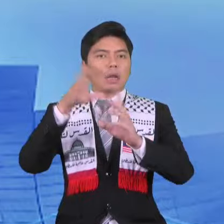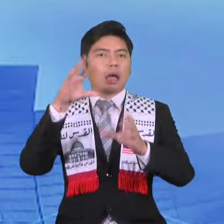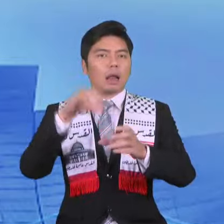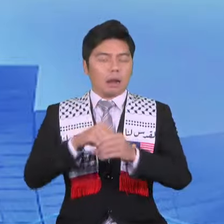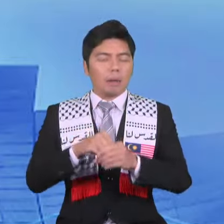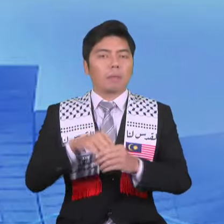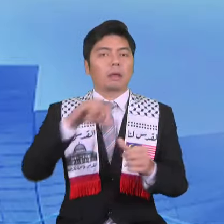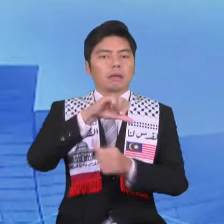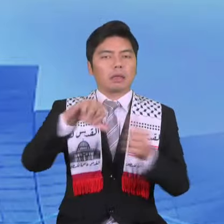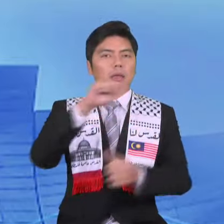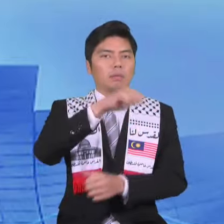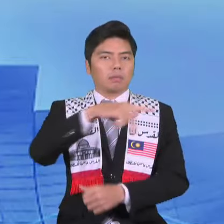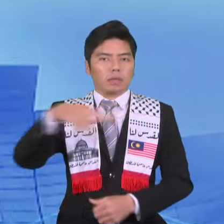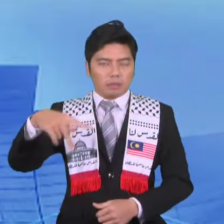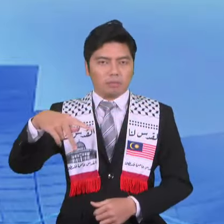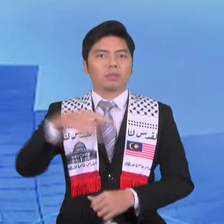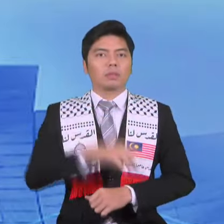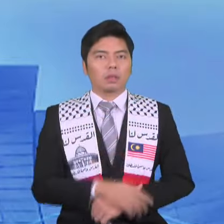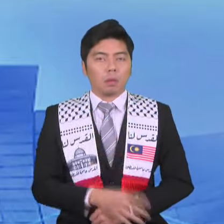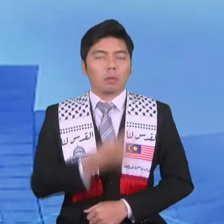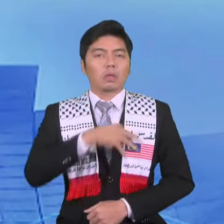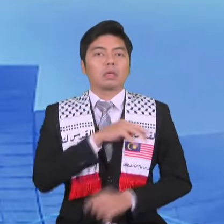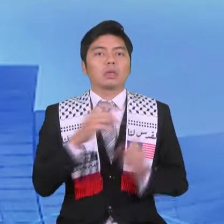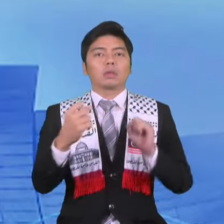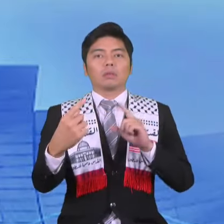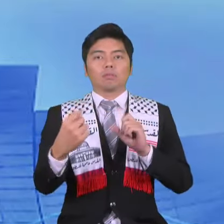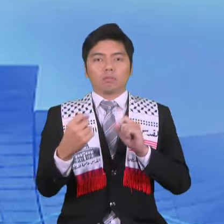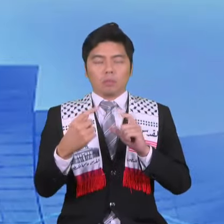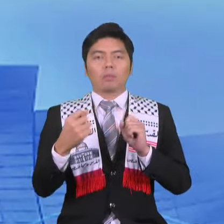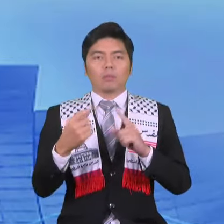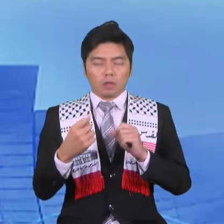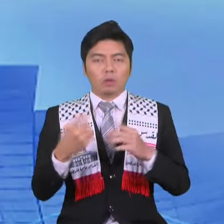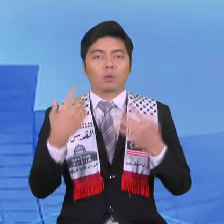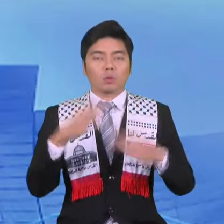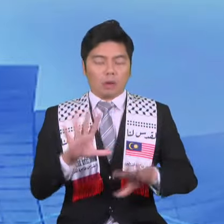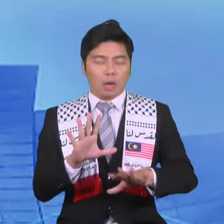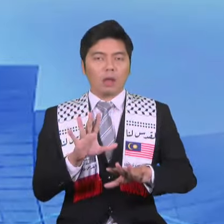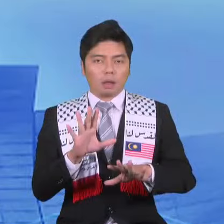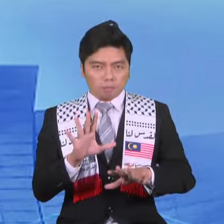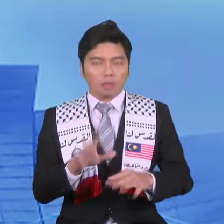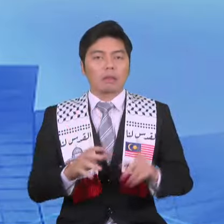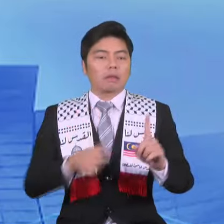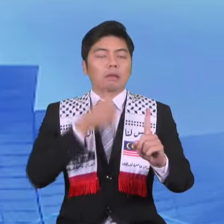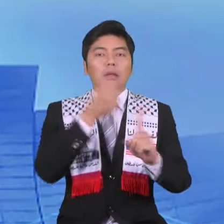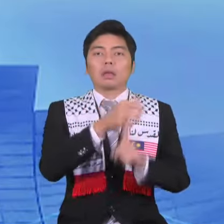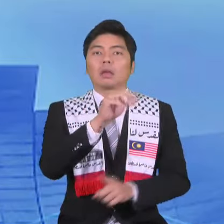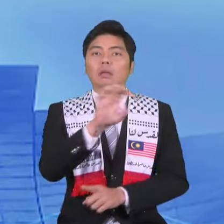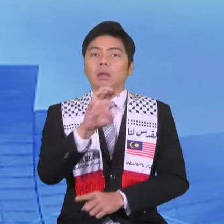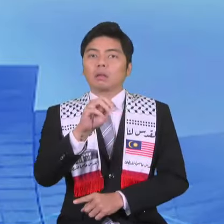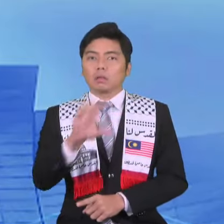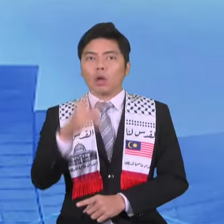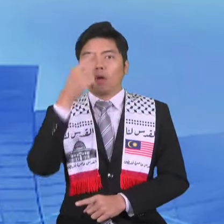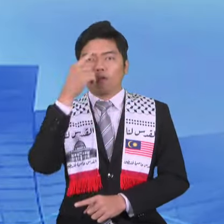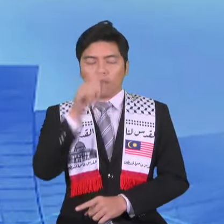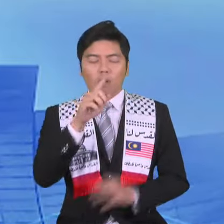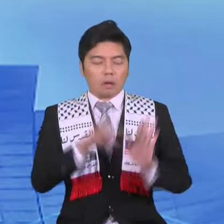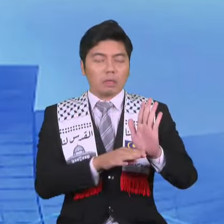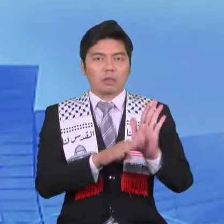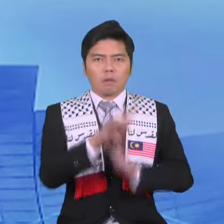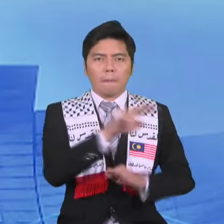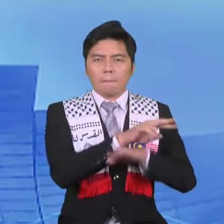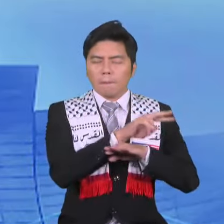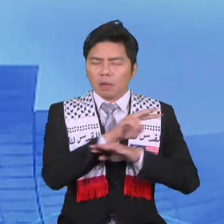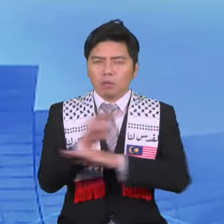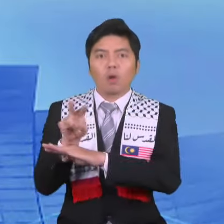sosial sepanjang PRK berkenaan. Menteri Komunikasi Fahmi Fadil berkata beliau telah mengarahkan MCMC untuk